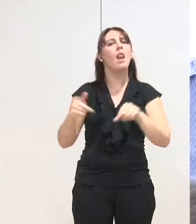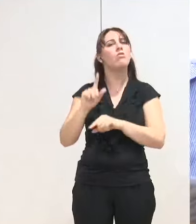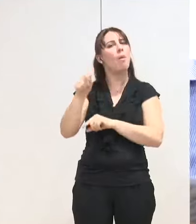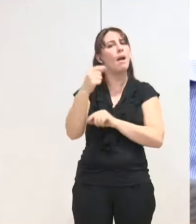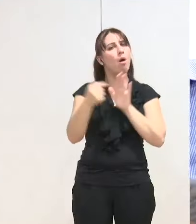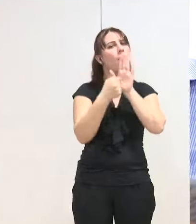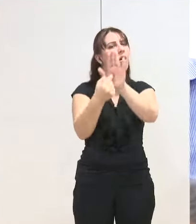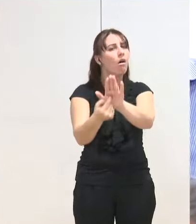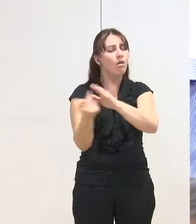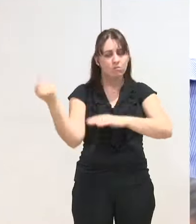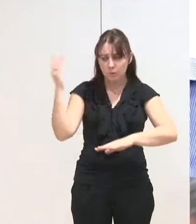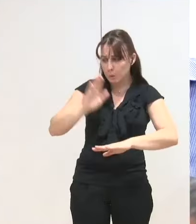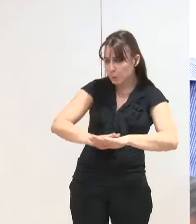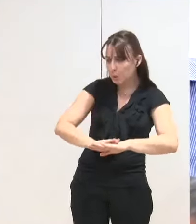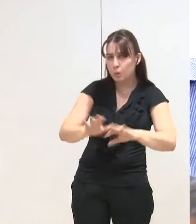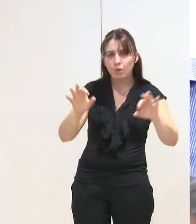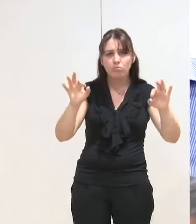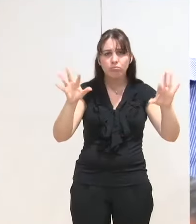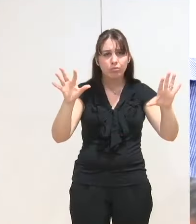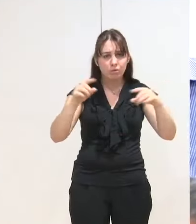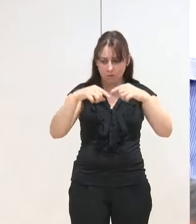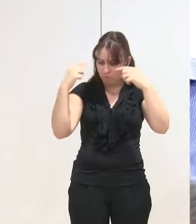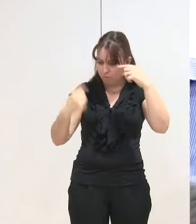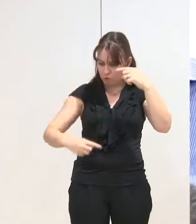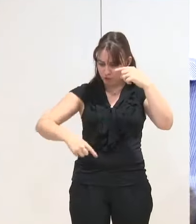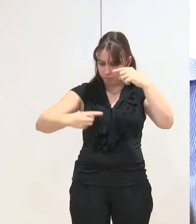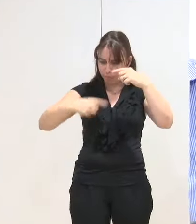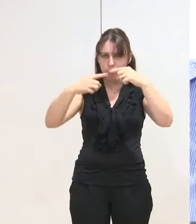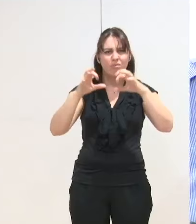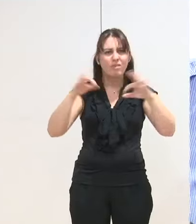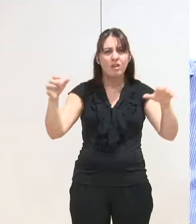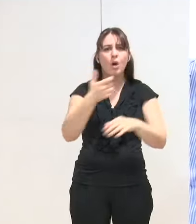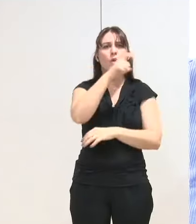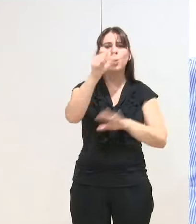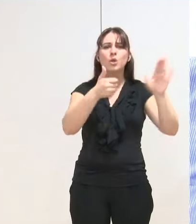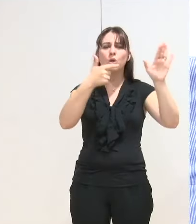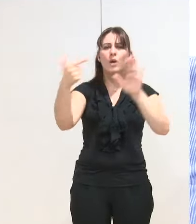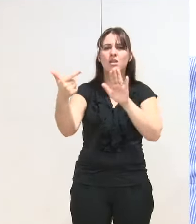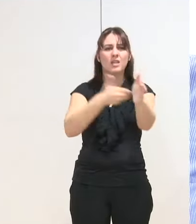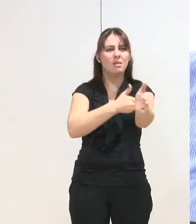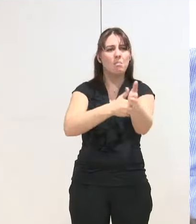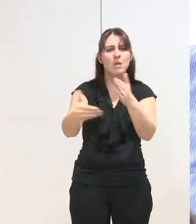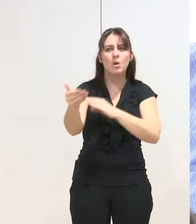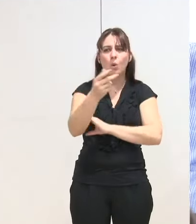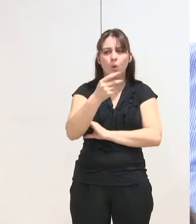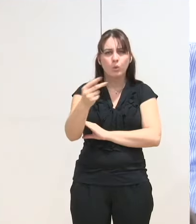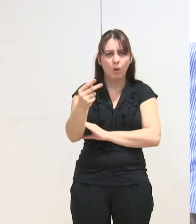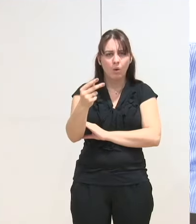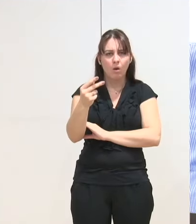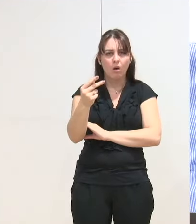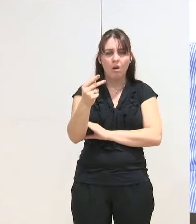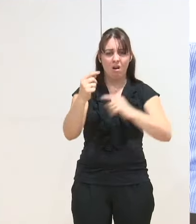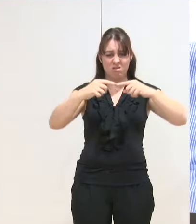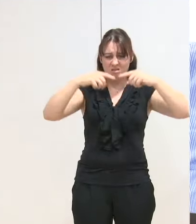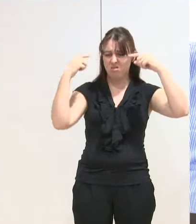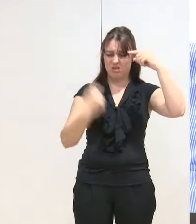il n'en est finalement rien avec 267 millions de